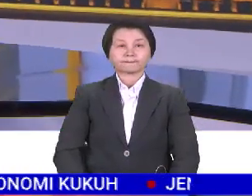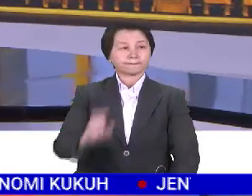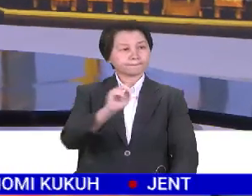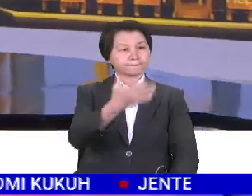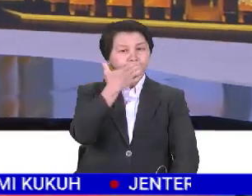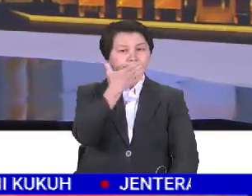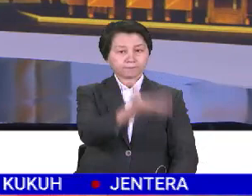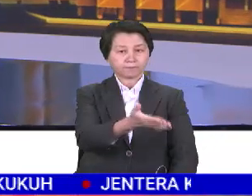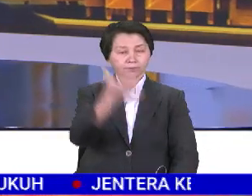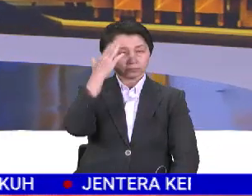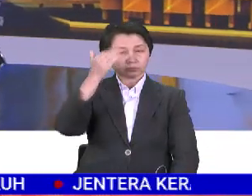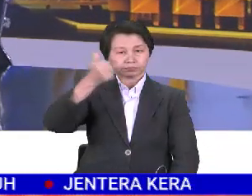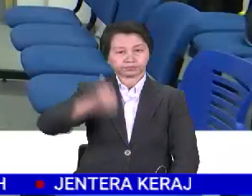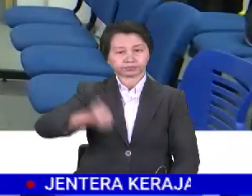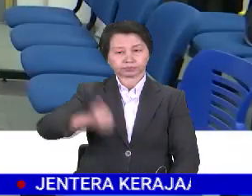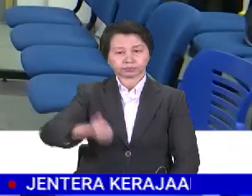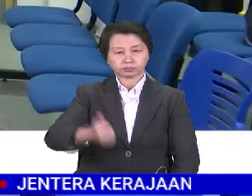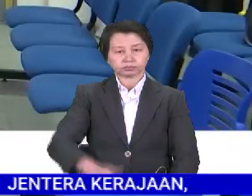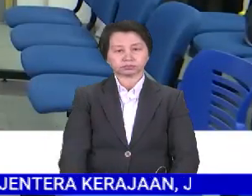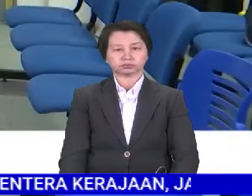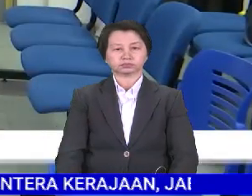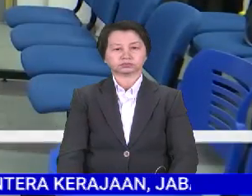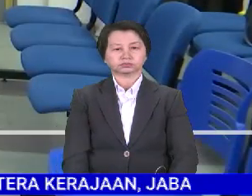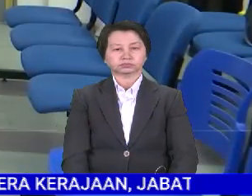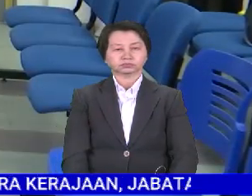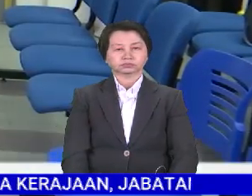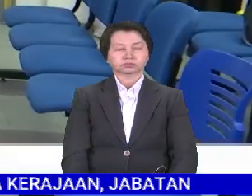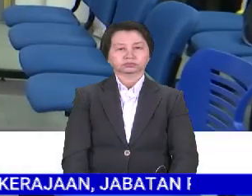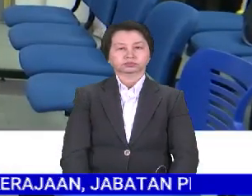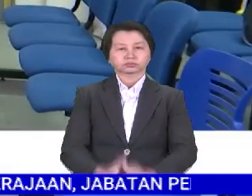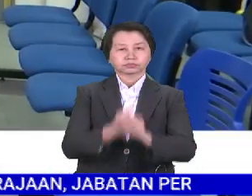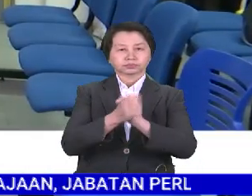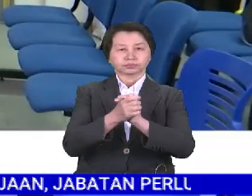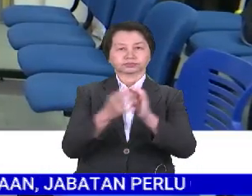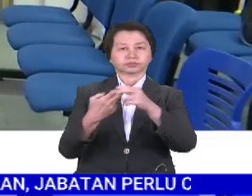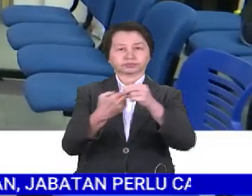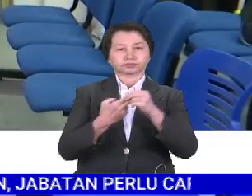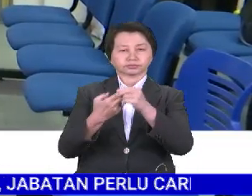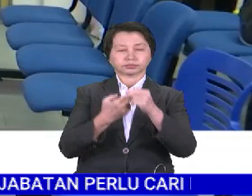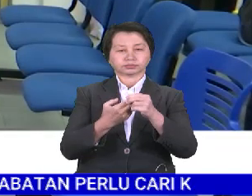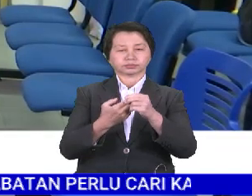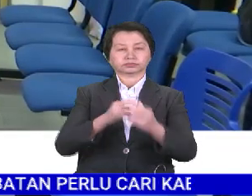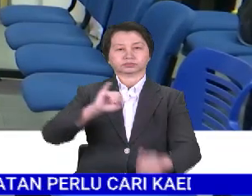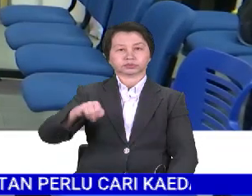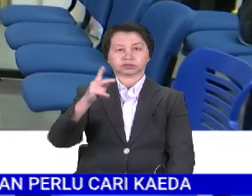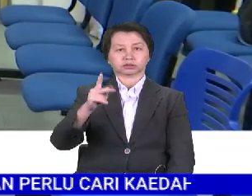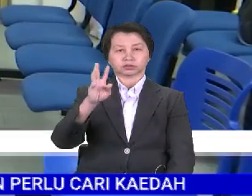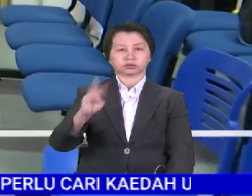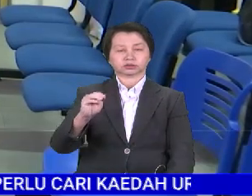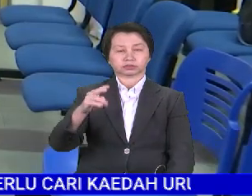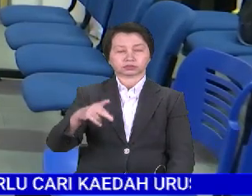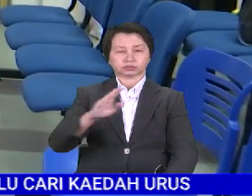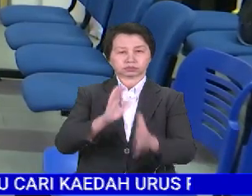Baik, terima kasih. Assalamualaikum, salam sejahtera dan salam perpaduan. Jabatan Kesihatan Negeri Pahang JKNP pastinya